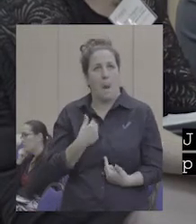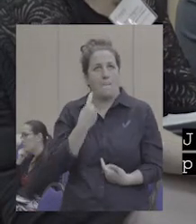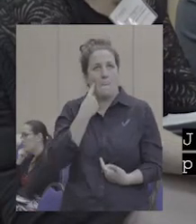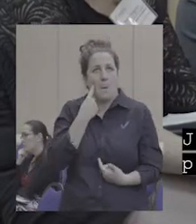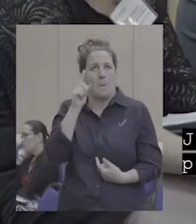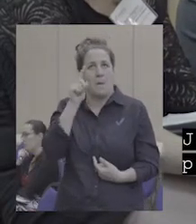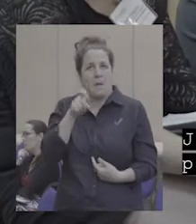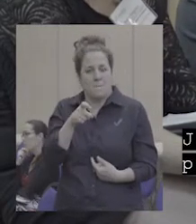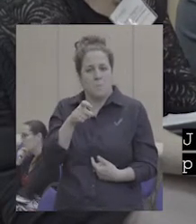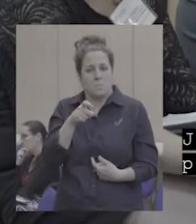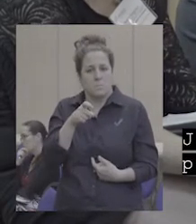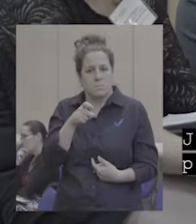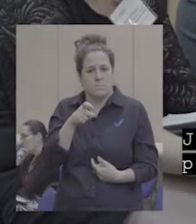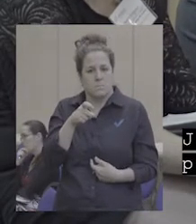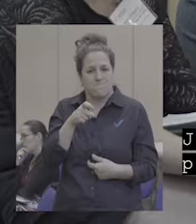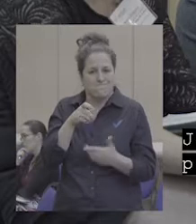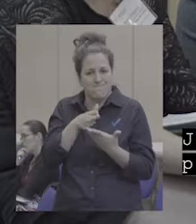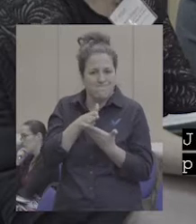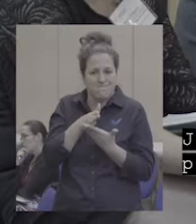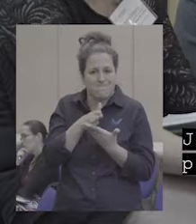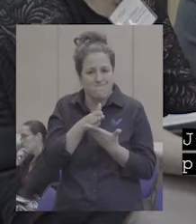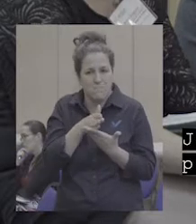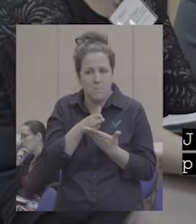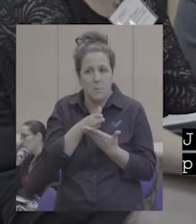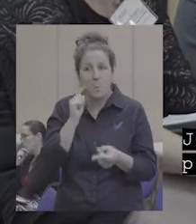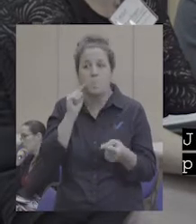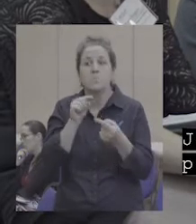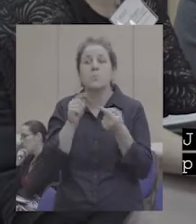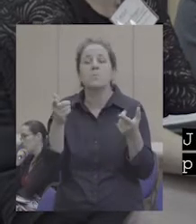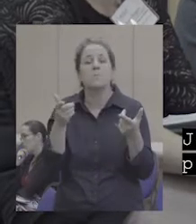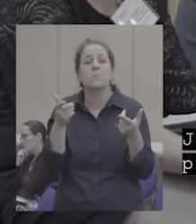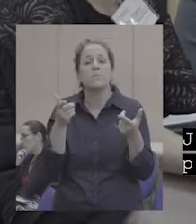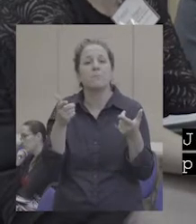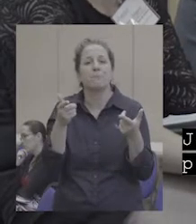doit travailler pour avoir l'ensemble